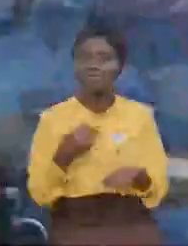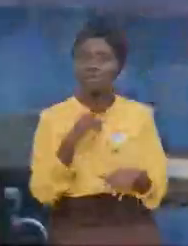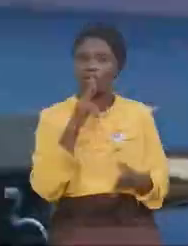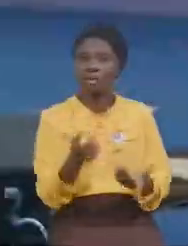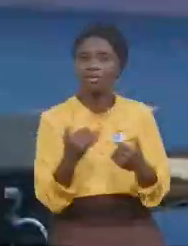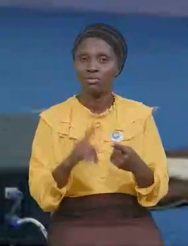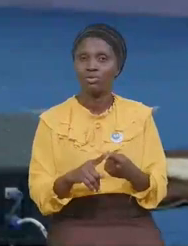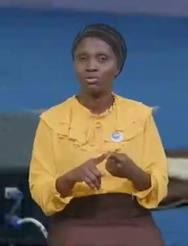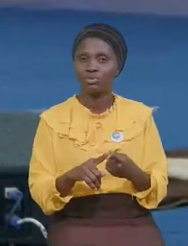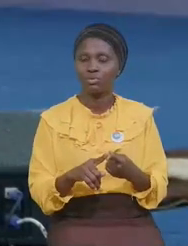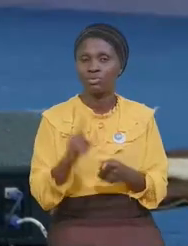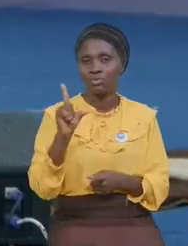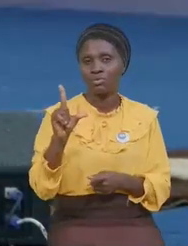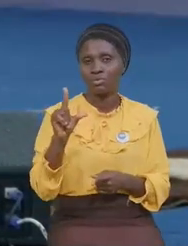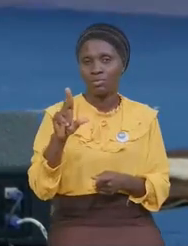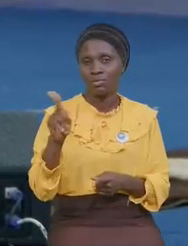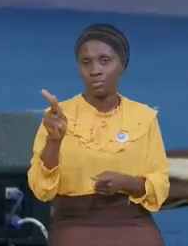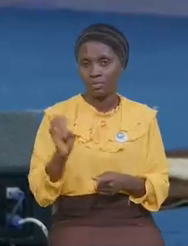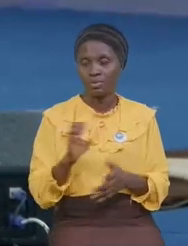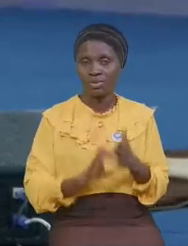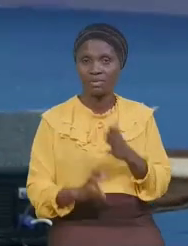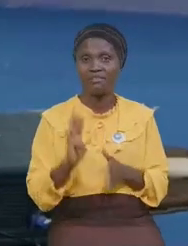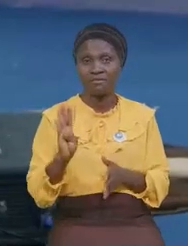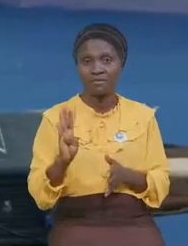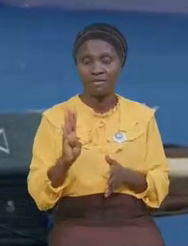Ce soir, nous arrivons à Luc 4.